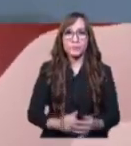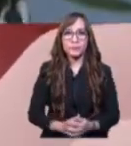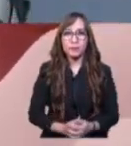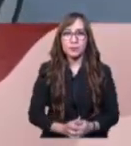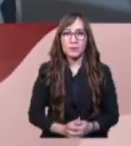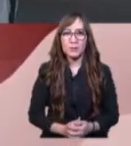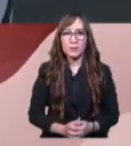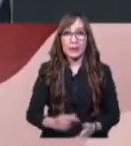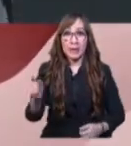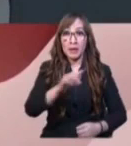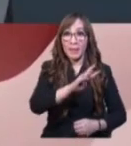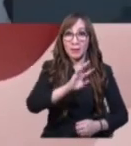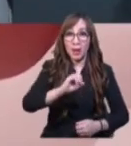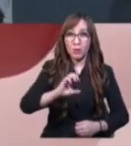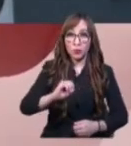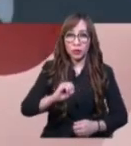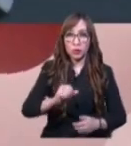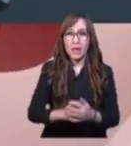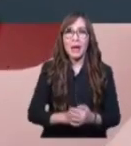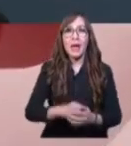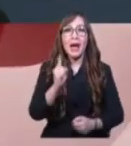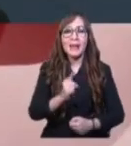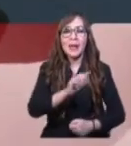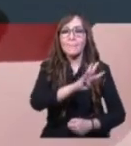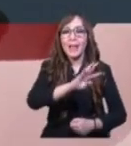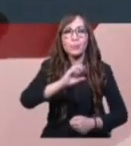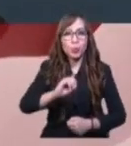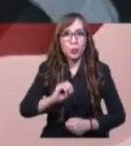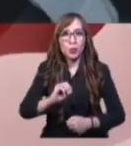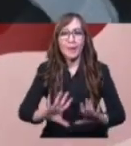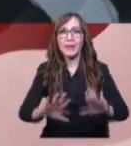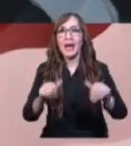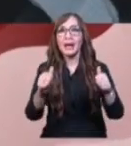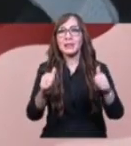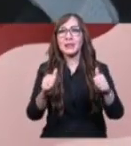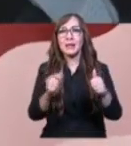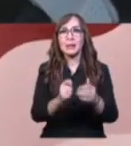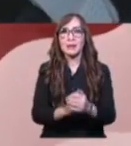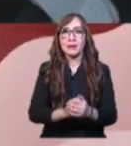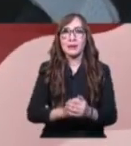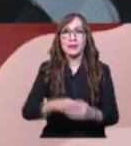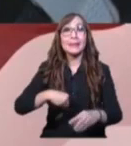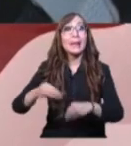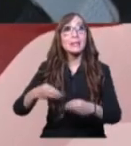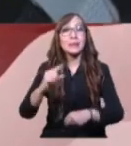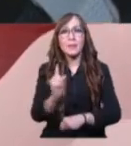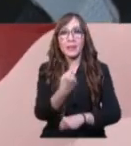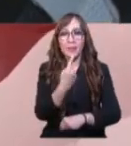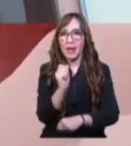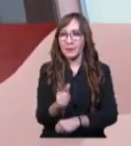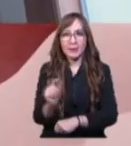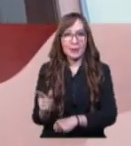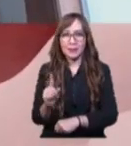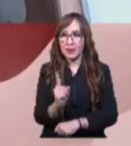hanya 40 yang berhasil transaksi pertama. Ini belum ngomongin repeat order ya, ada pesanan-pesanan